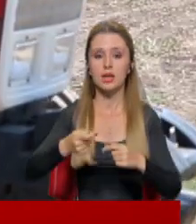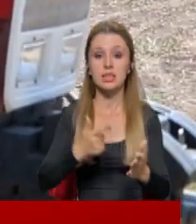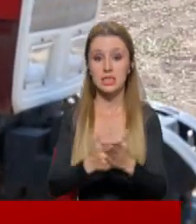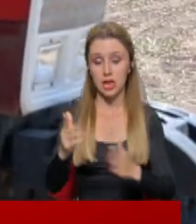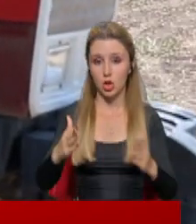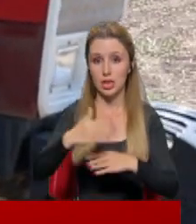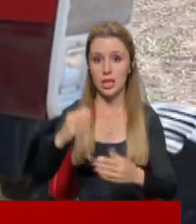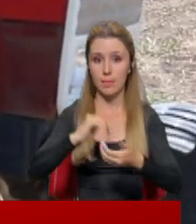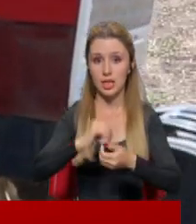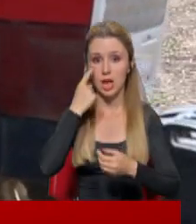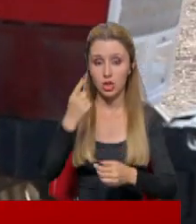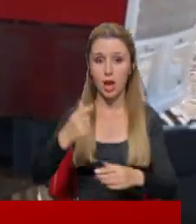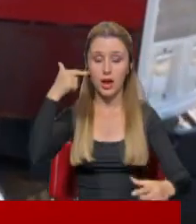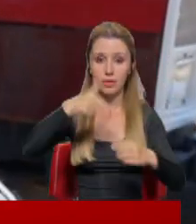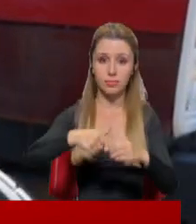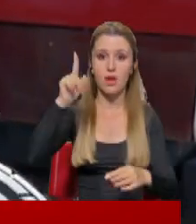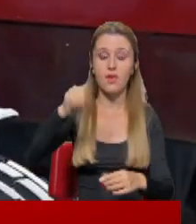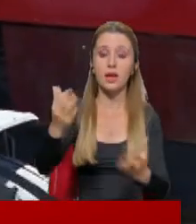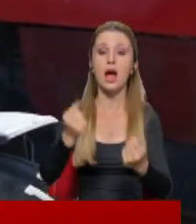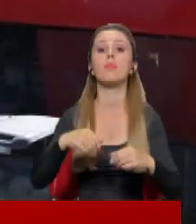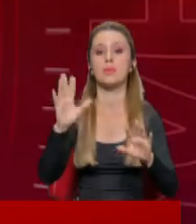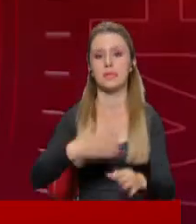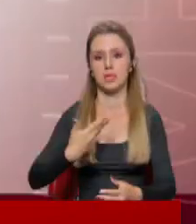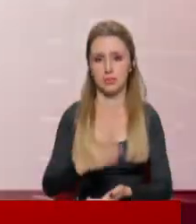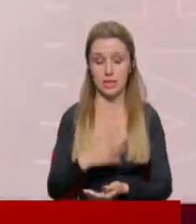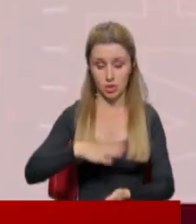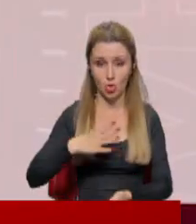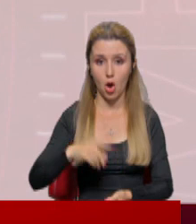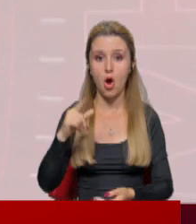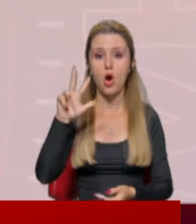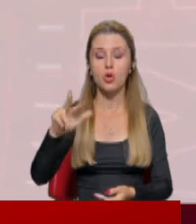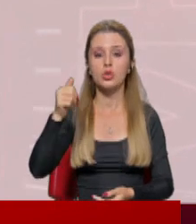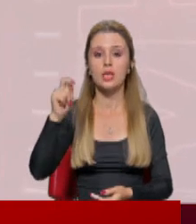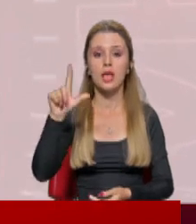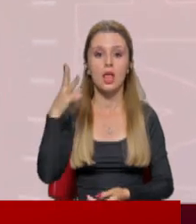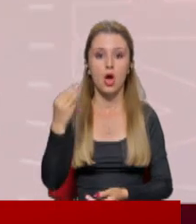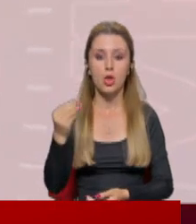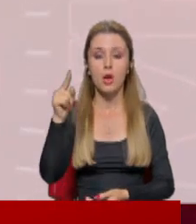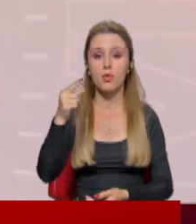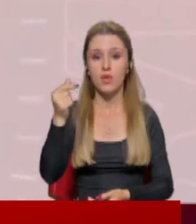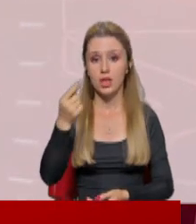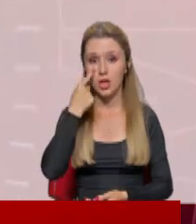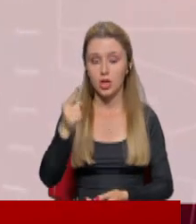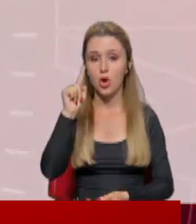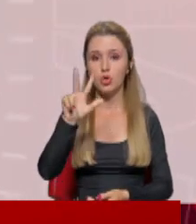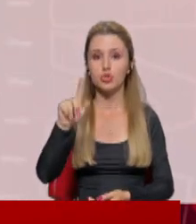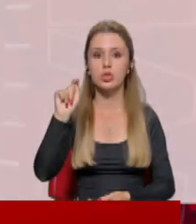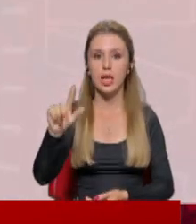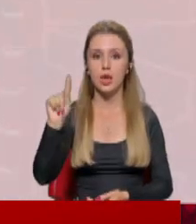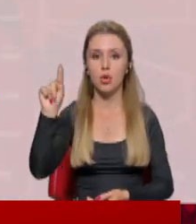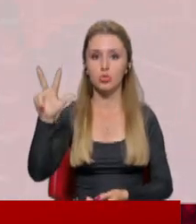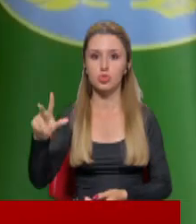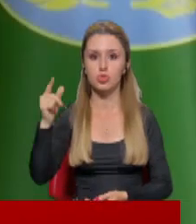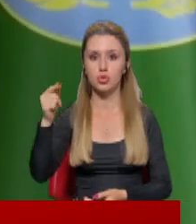üreticinin kullandığı akaryakıttan vergi alınmamasını istedi 36 lira 47 kuruşa çıkan Fiat'ın 13 lira 13